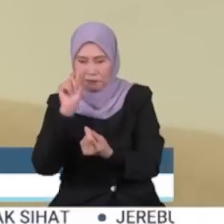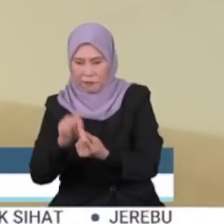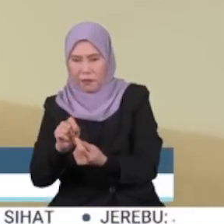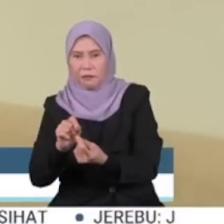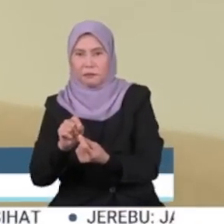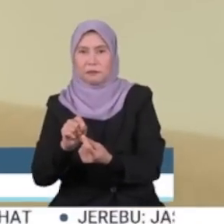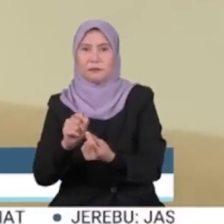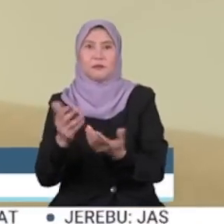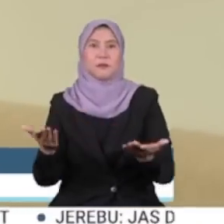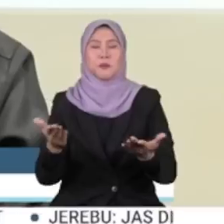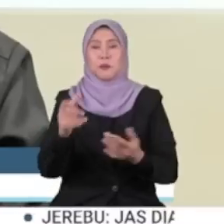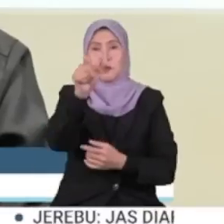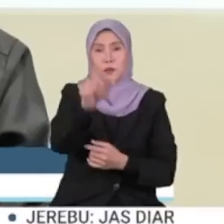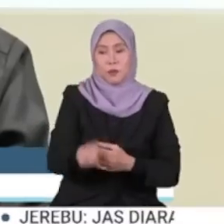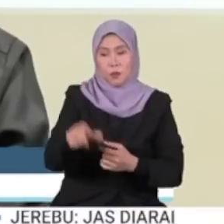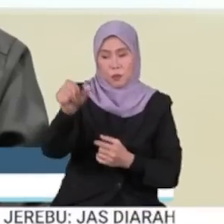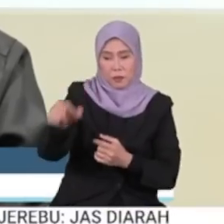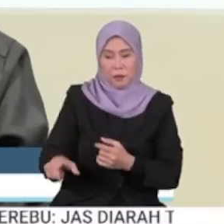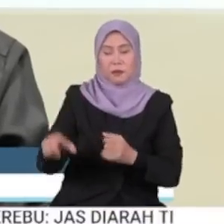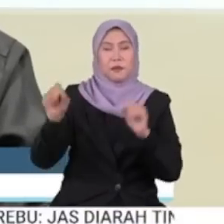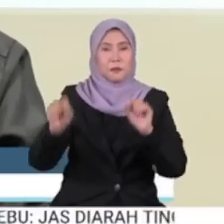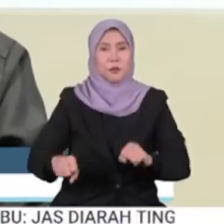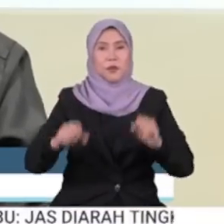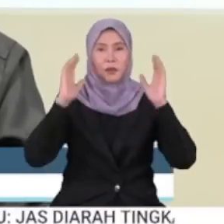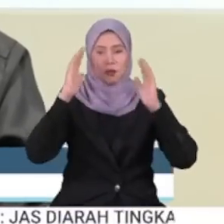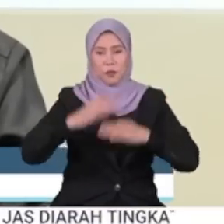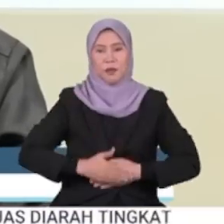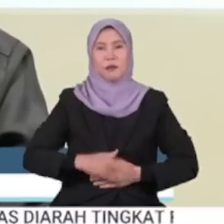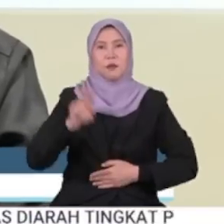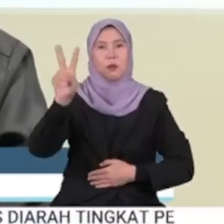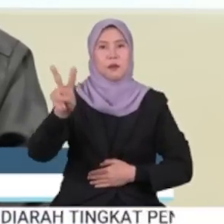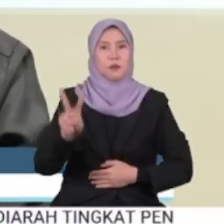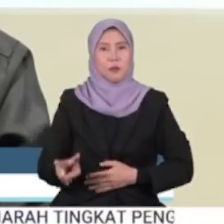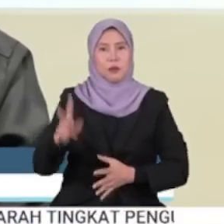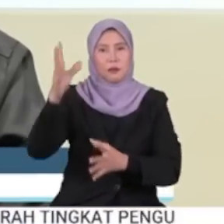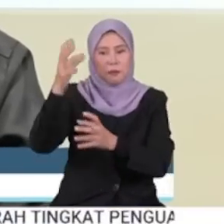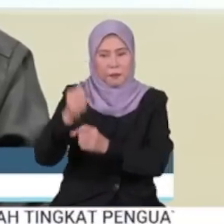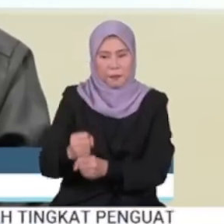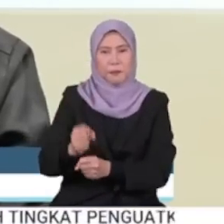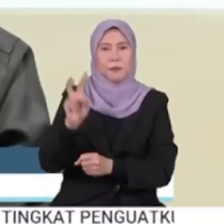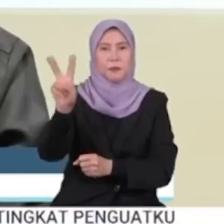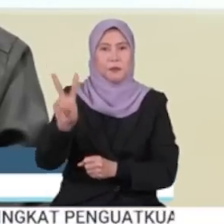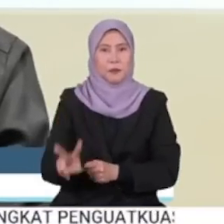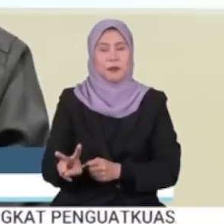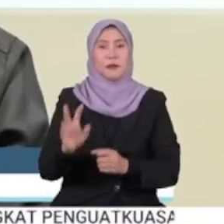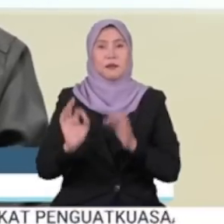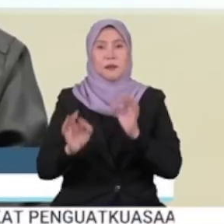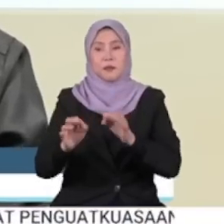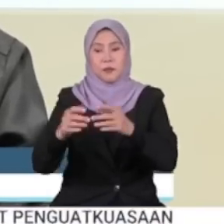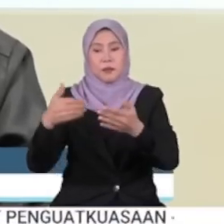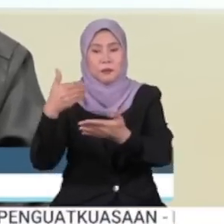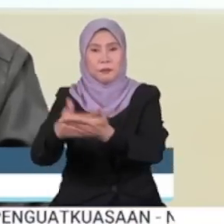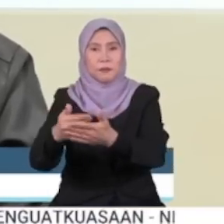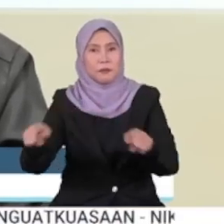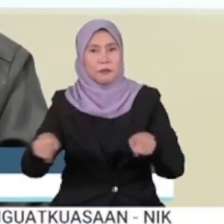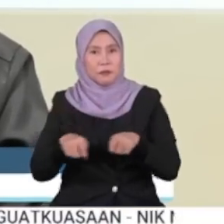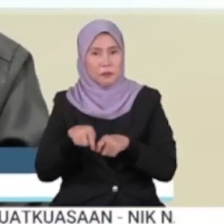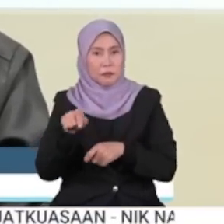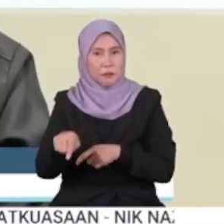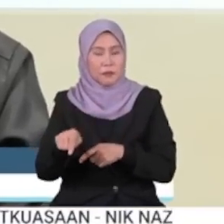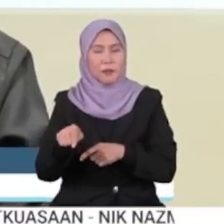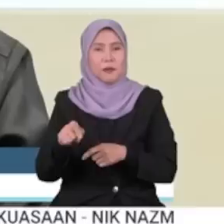Maka seseorang itu diharuskan solat qasar jika sudah mencapai mana-mana